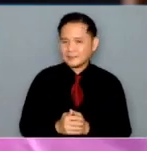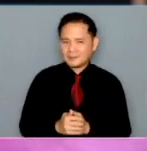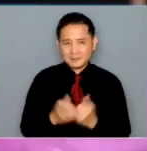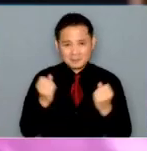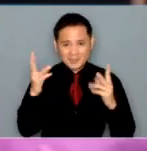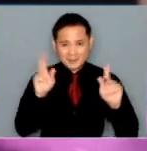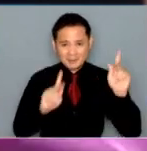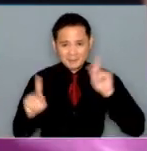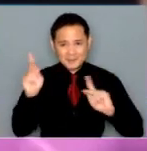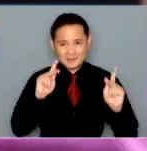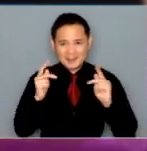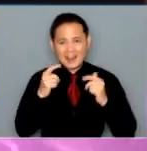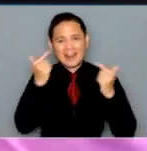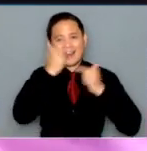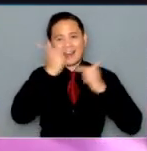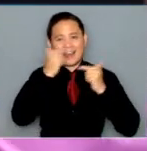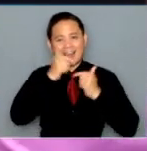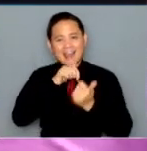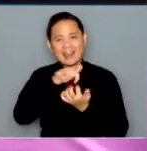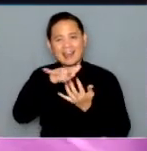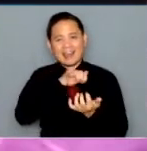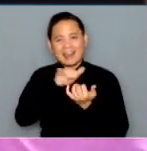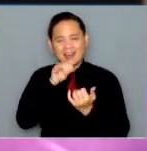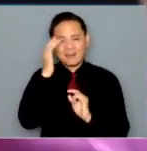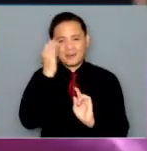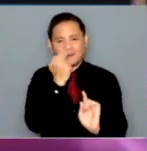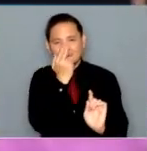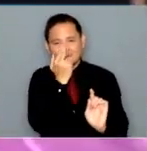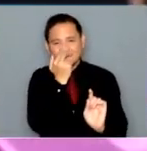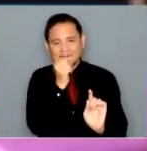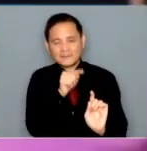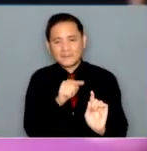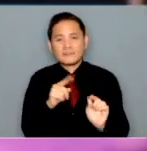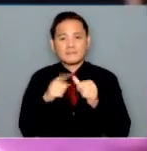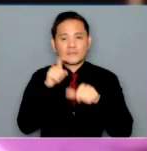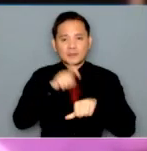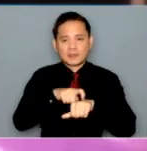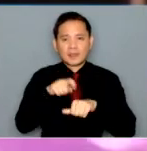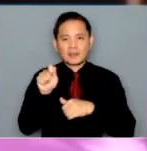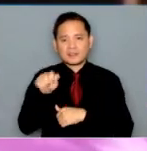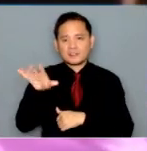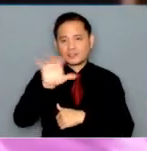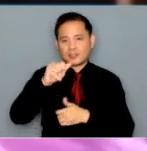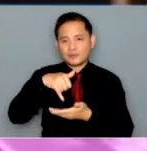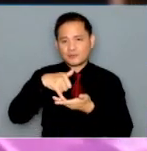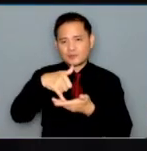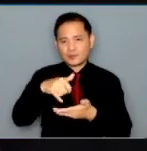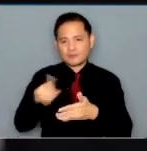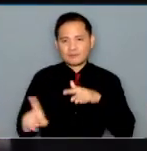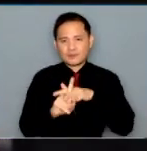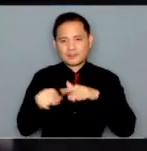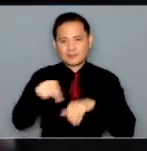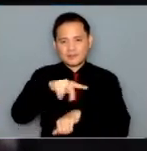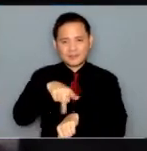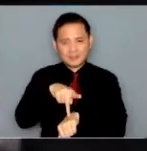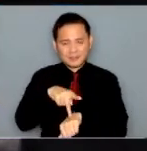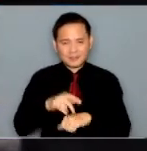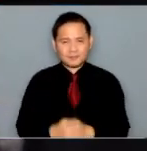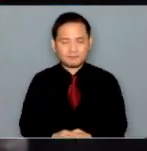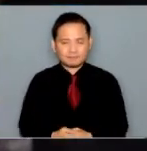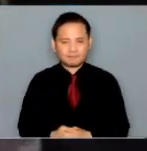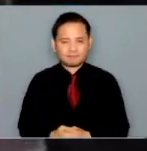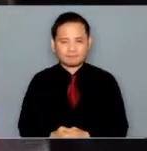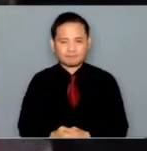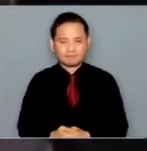humor ni Melay. Ito ang unang beses na idinaos ang Asia Artist Award sa Pilipinas. Nagbabalita mula sa Frontline,